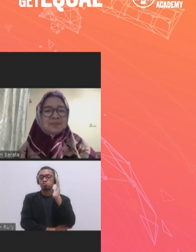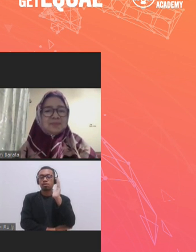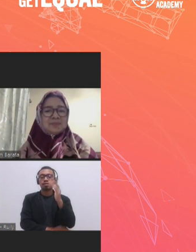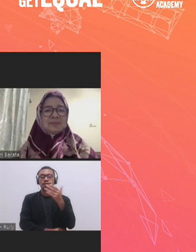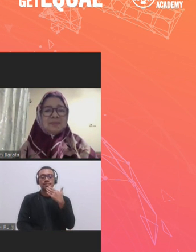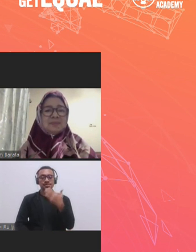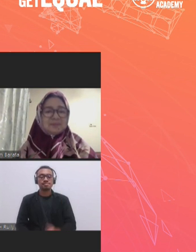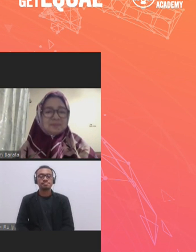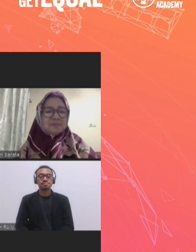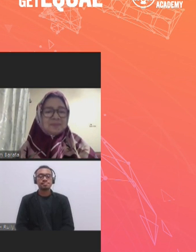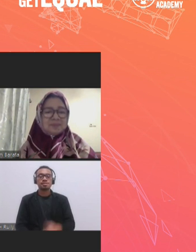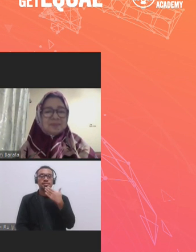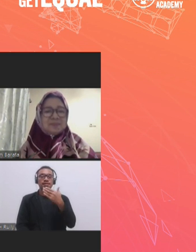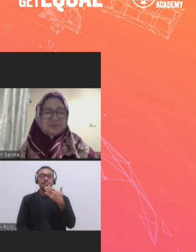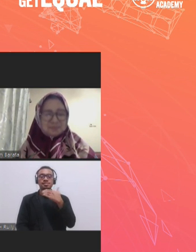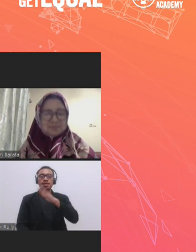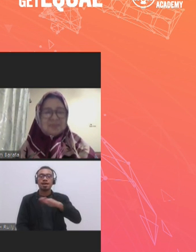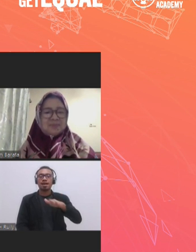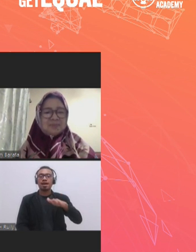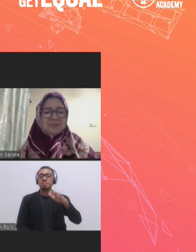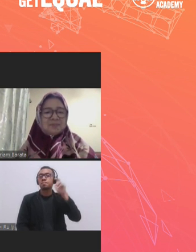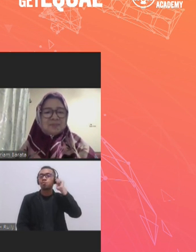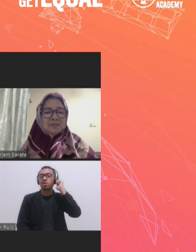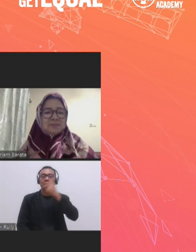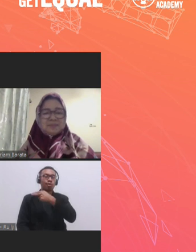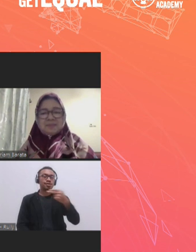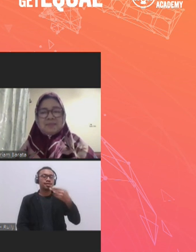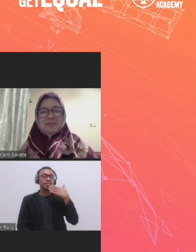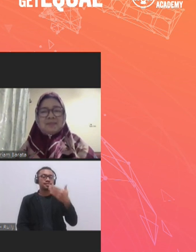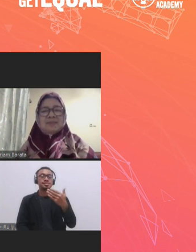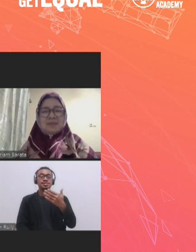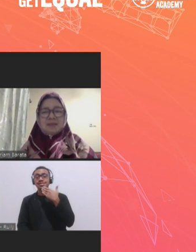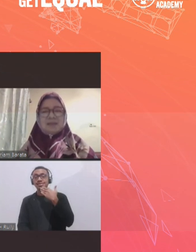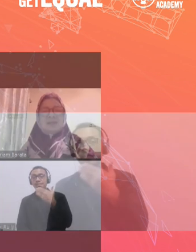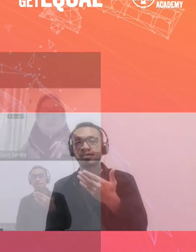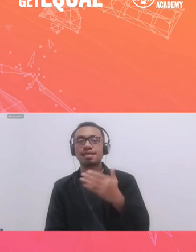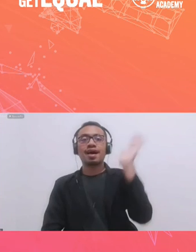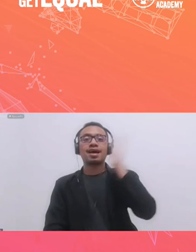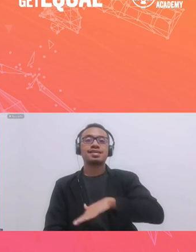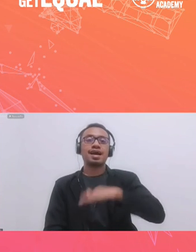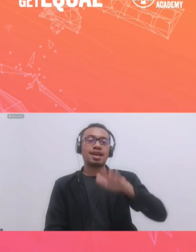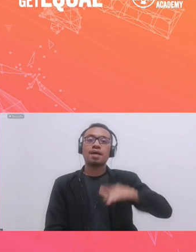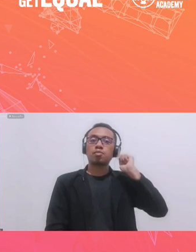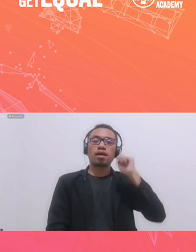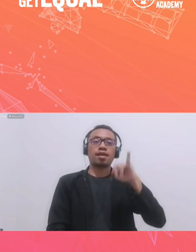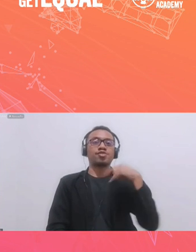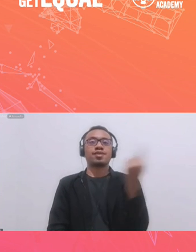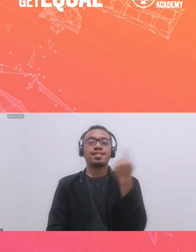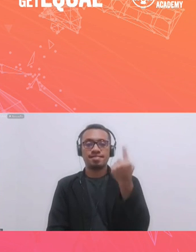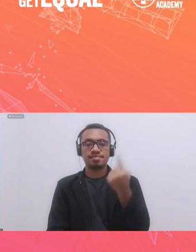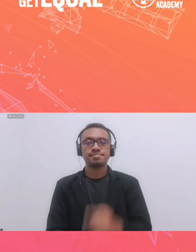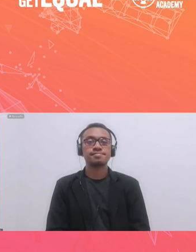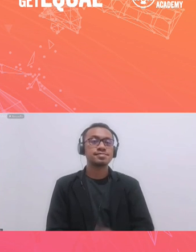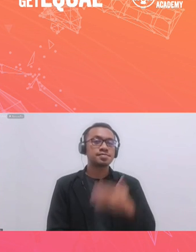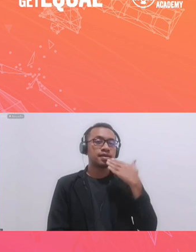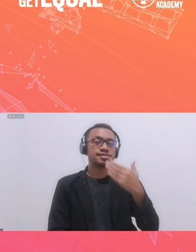khusus terima kasih kepada anak-anak perempuan di seluruh Indonesia. Selamat Hari Anak Perempuan Internasional. Terima kasih kepada